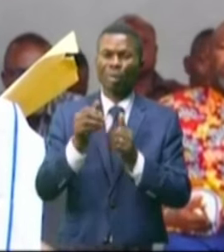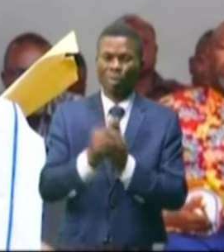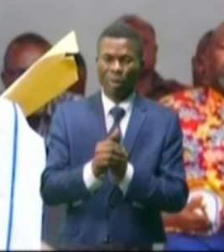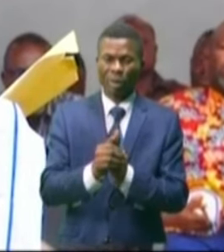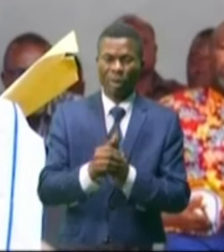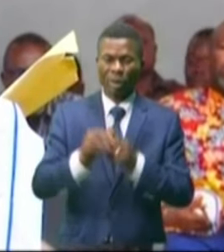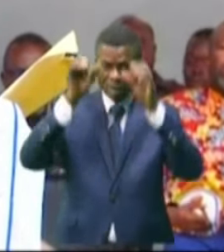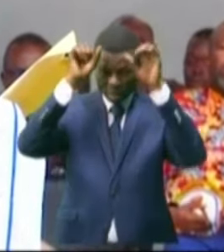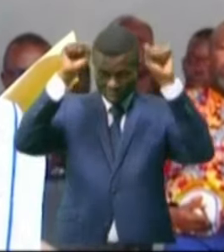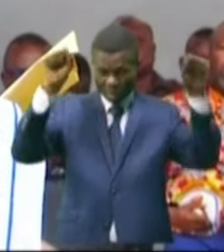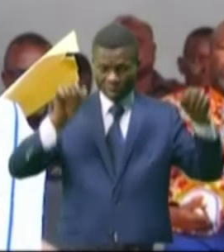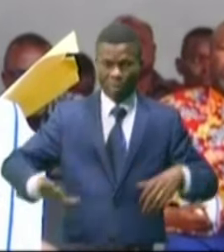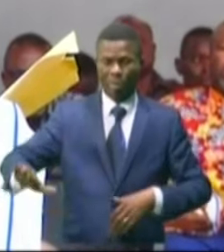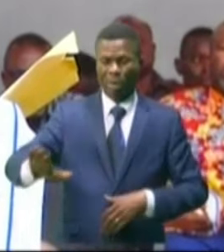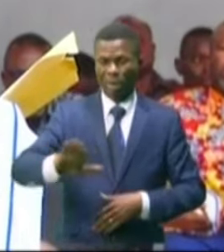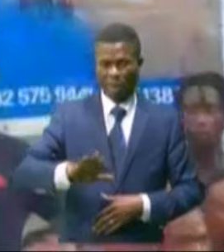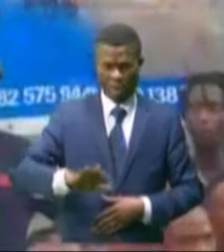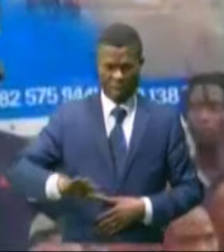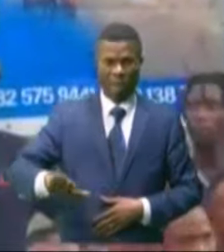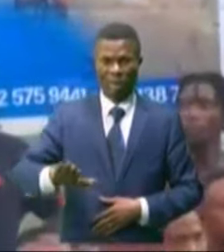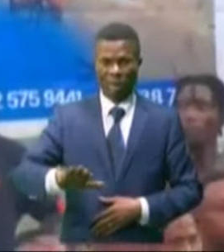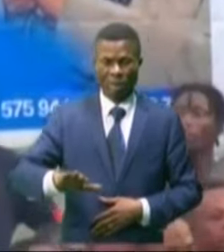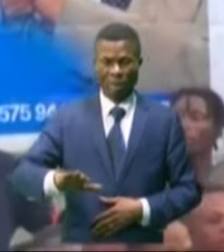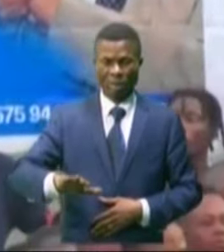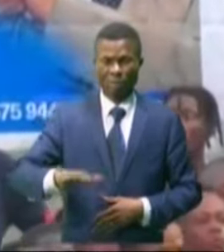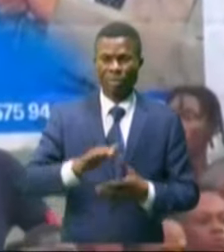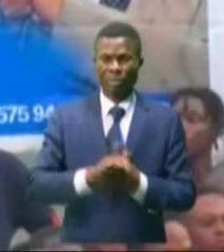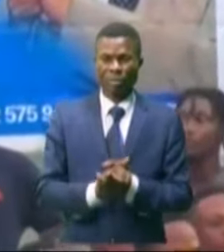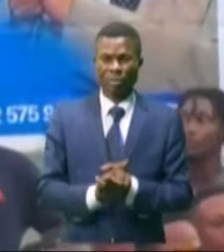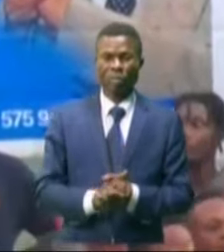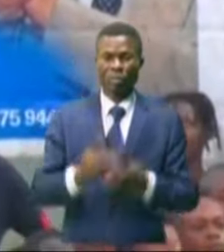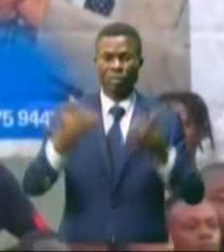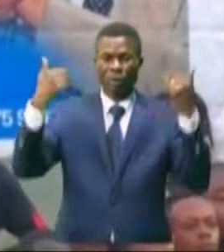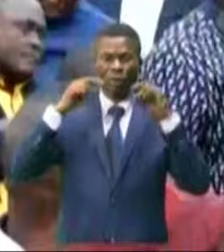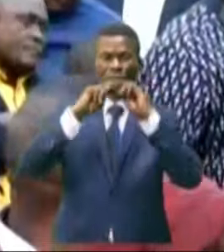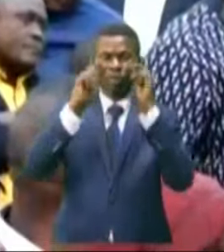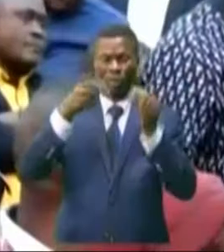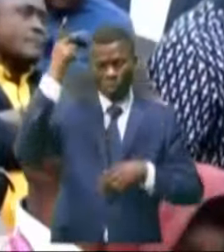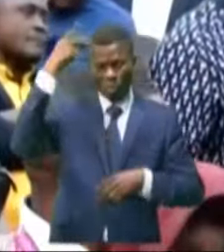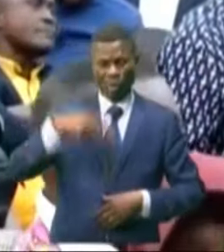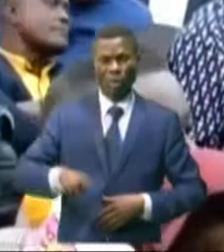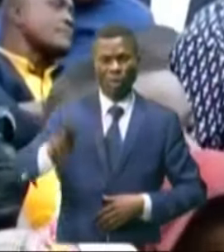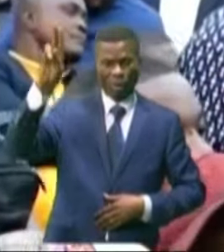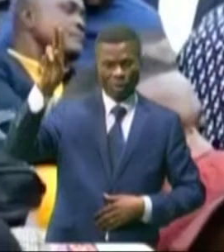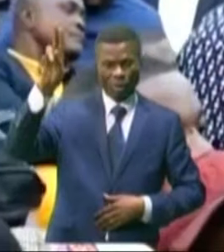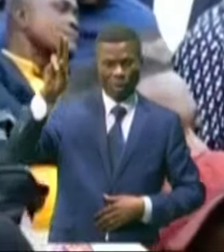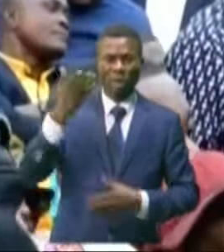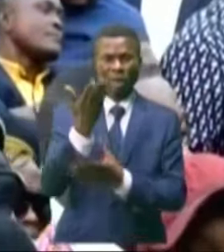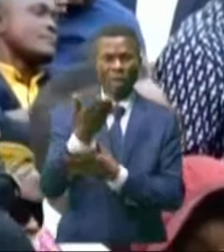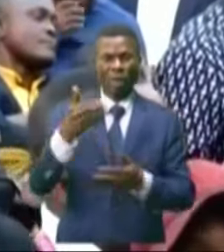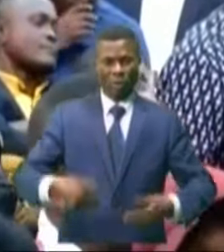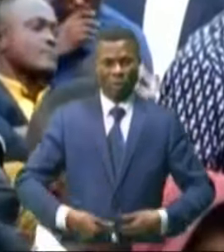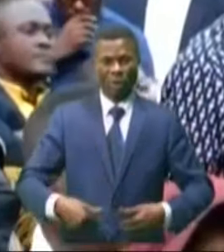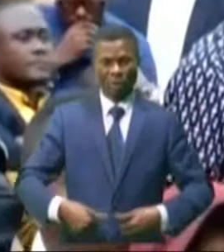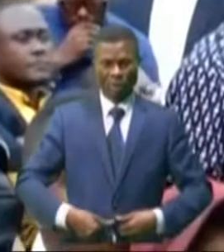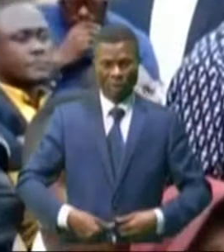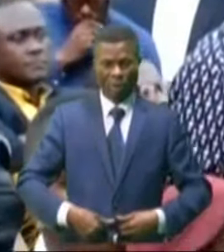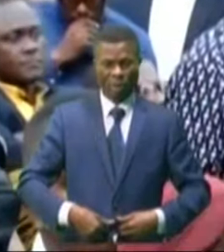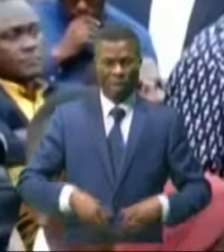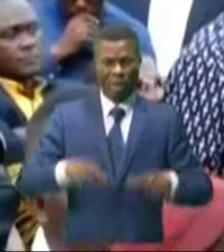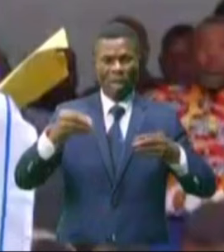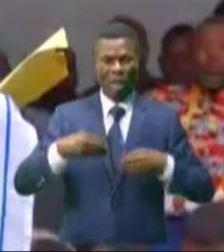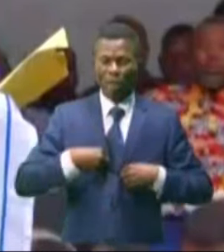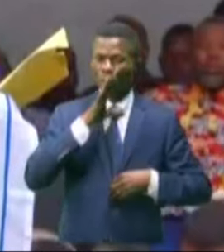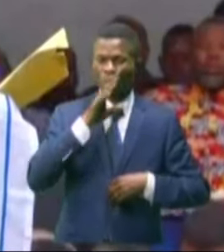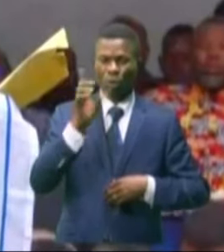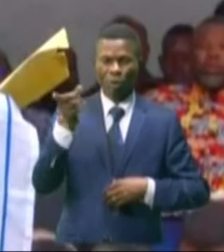le Président de la République. Sur ce, le chef du parti présidentiel invite les jeunes à ne pas céder à la